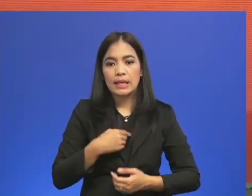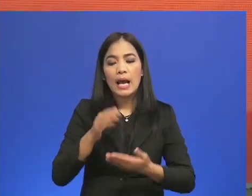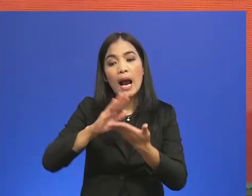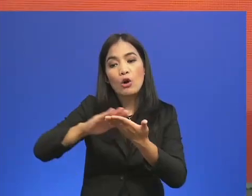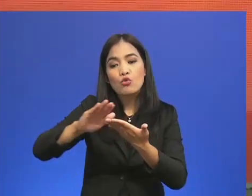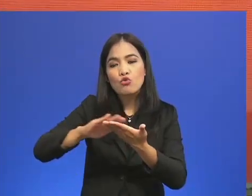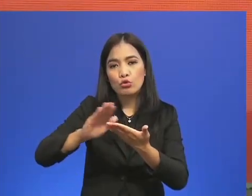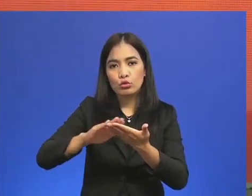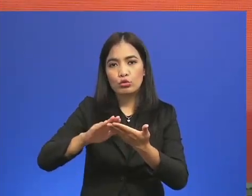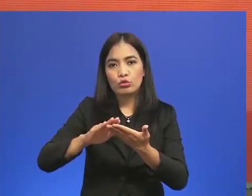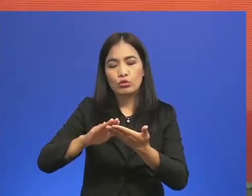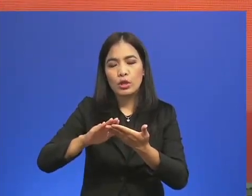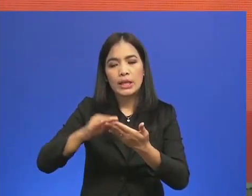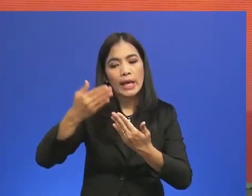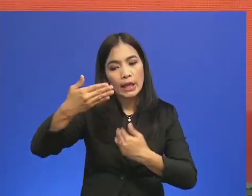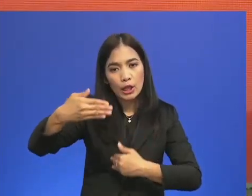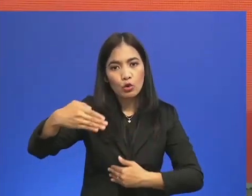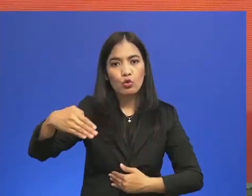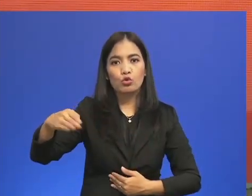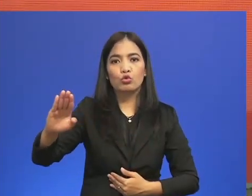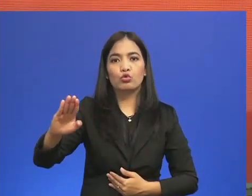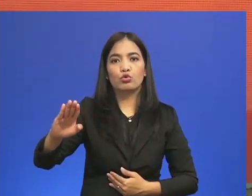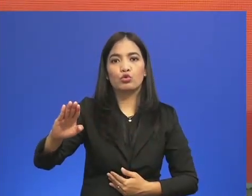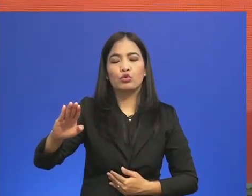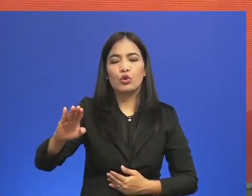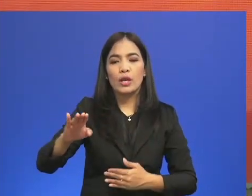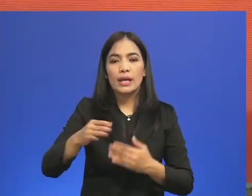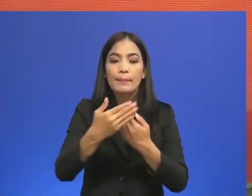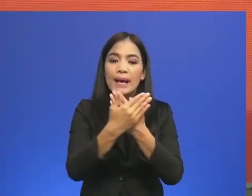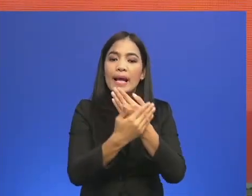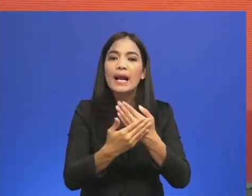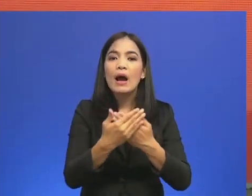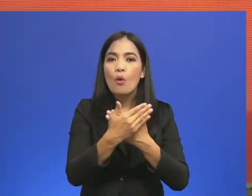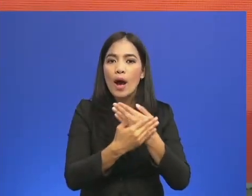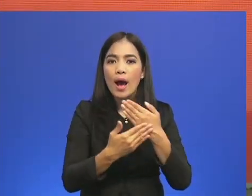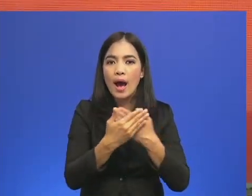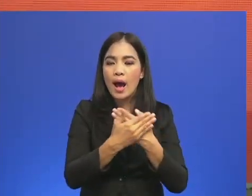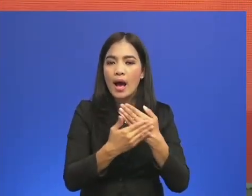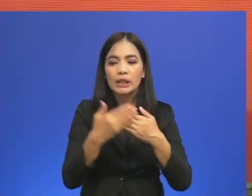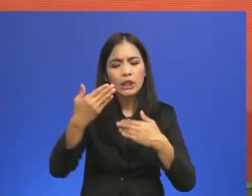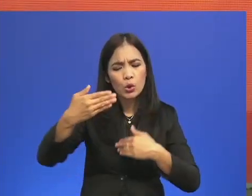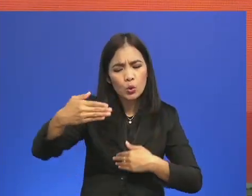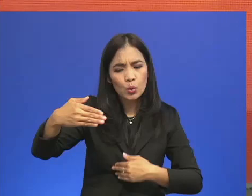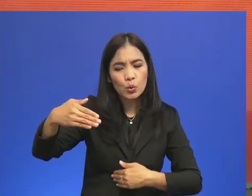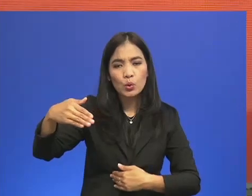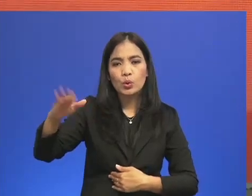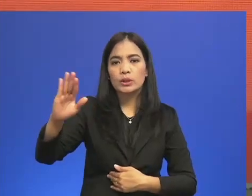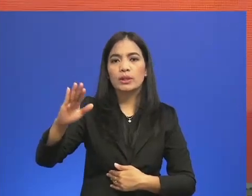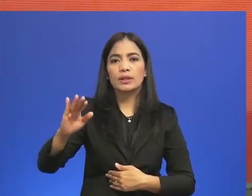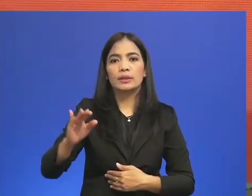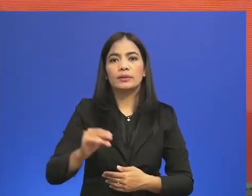ini, dan terus memelihara, melestarikan, bahkan